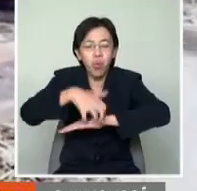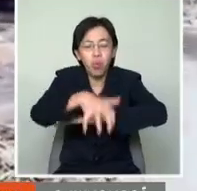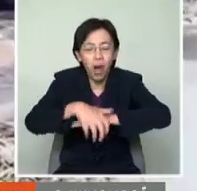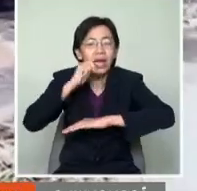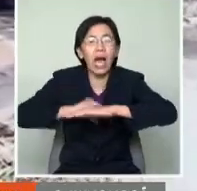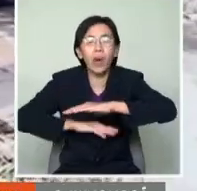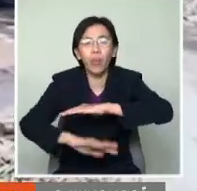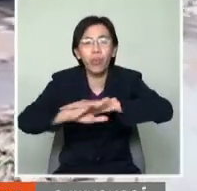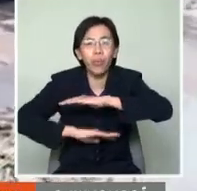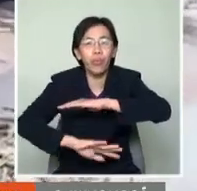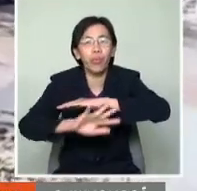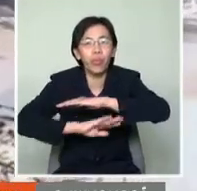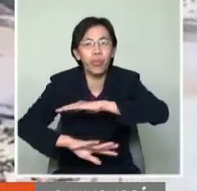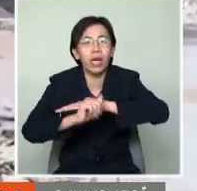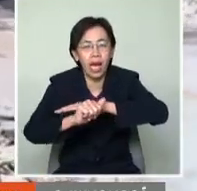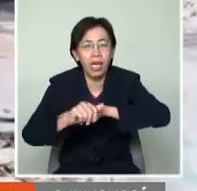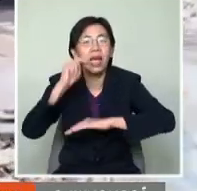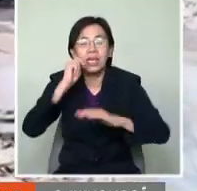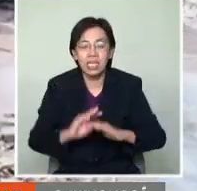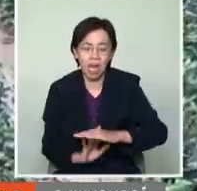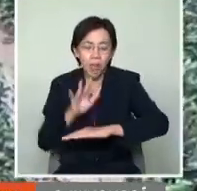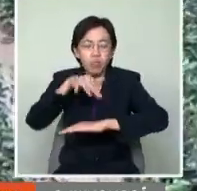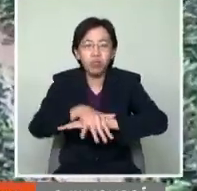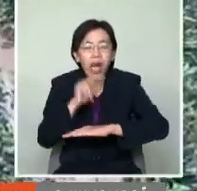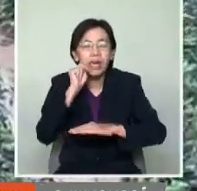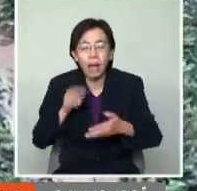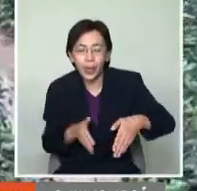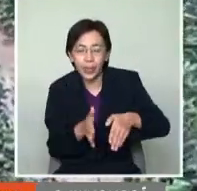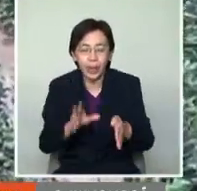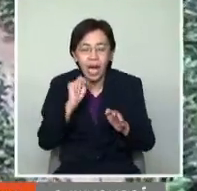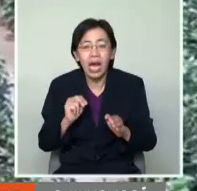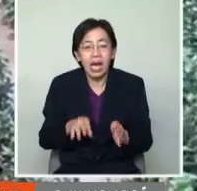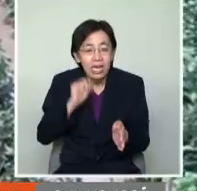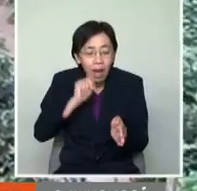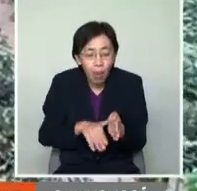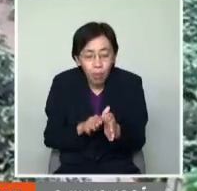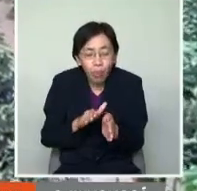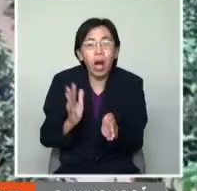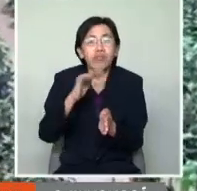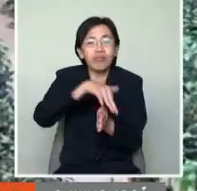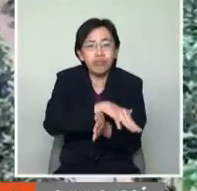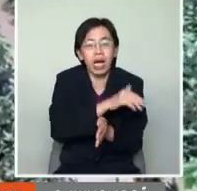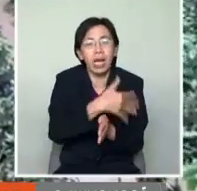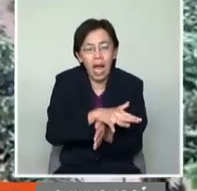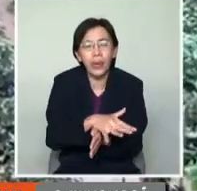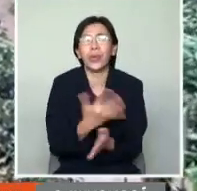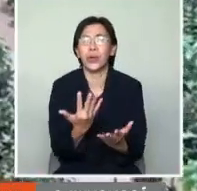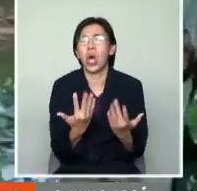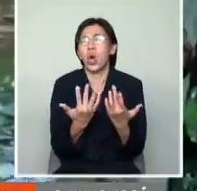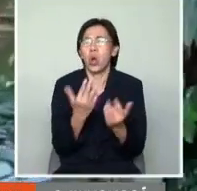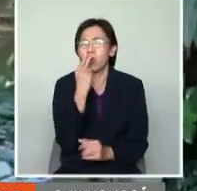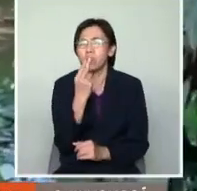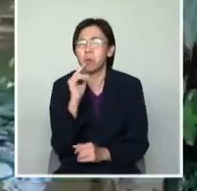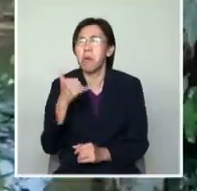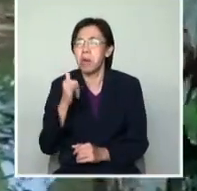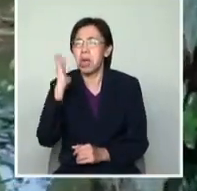สะดวกขึ้นล่าสุดน้ำที่ท่วมบ้านเรือนลดลงเข้าสู่ภาวะปกติแล้วนะคะแต่ว่าเจ้าหน้าที่บอกว่ายังไม่นิ่งนอนใจค่ะ